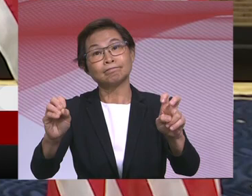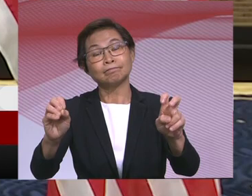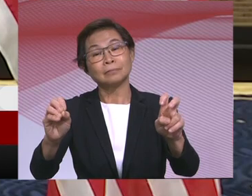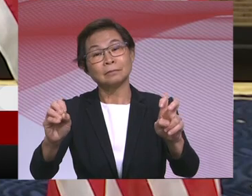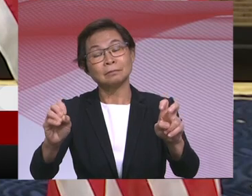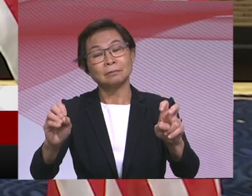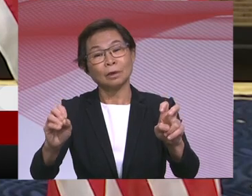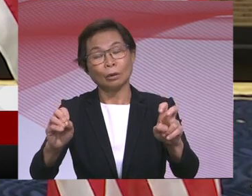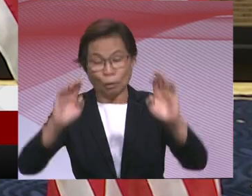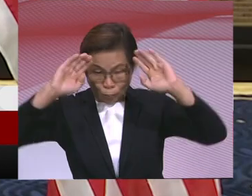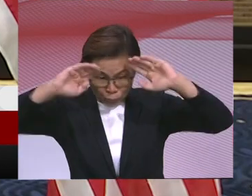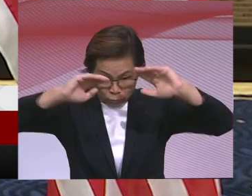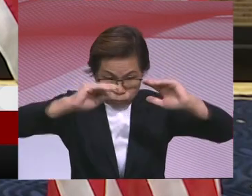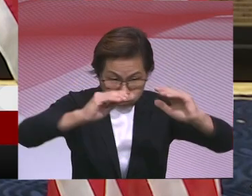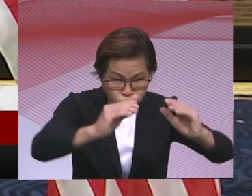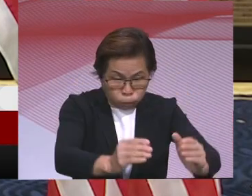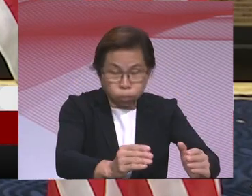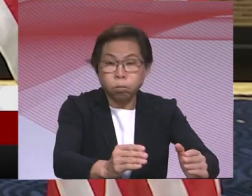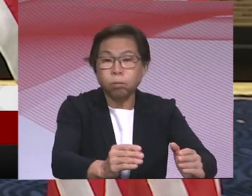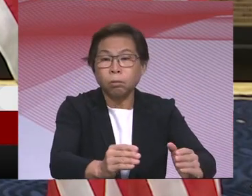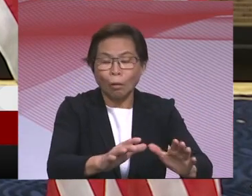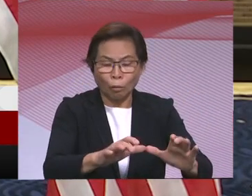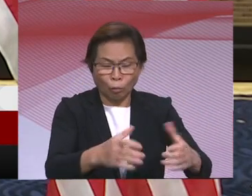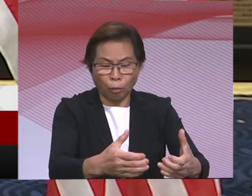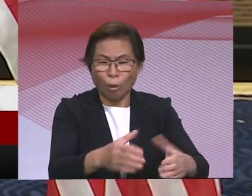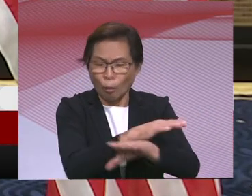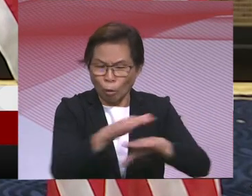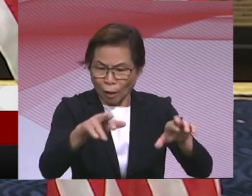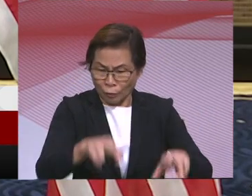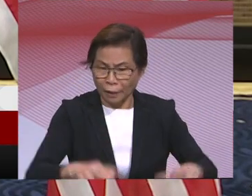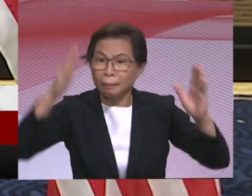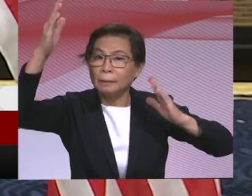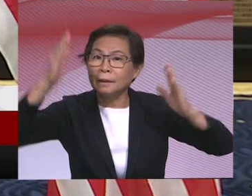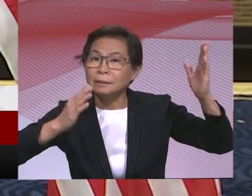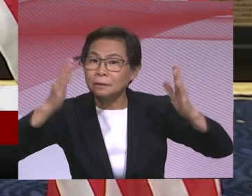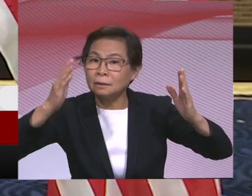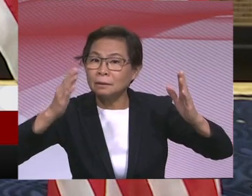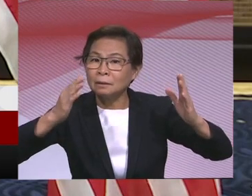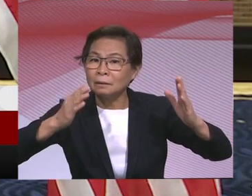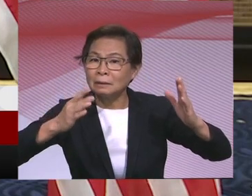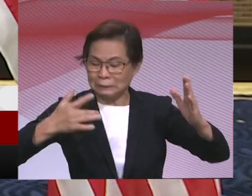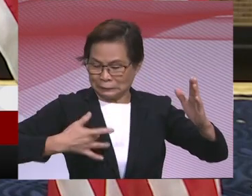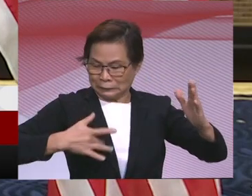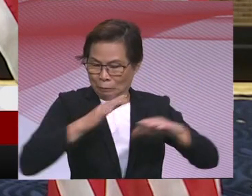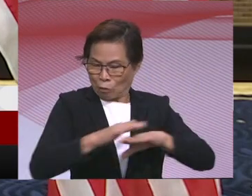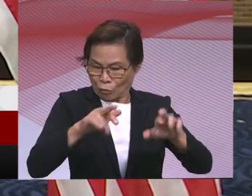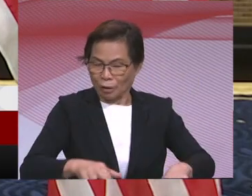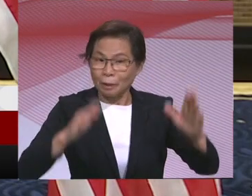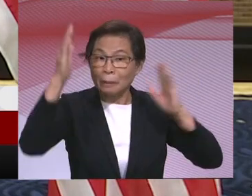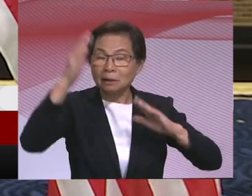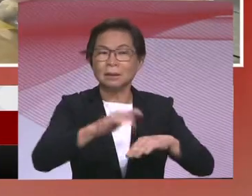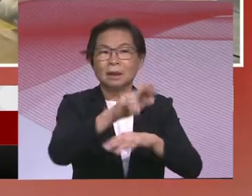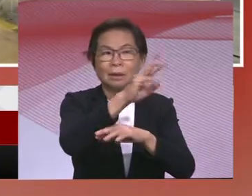cash-cash lebih tertumpu kepada kumpulan bukan warga negara yaitu sebanyak